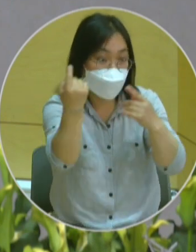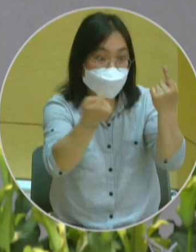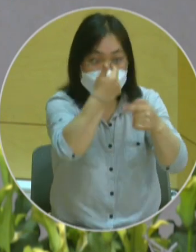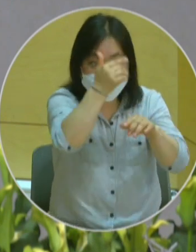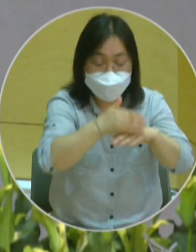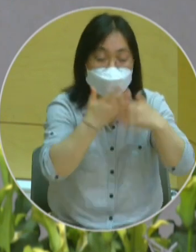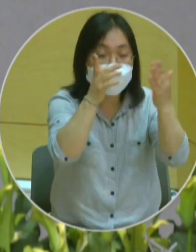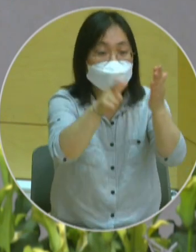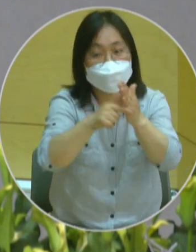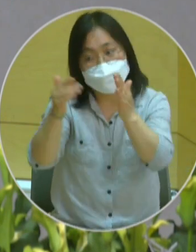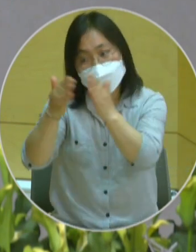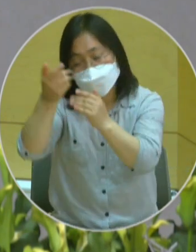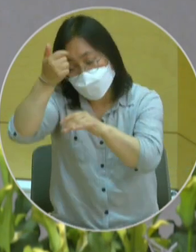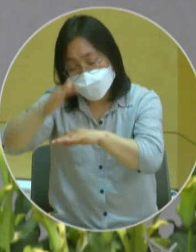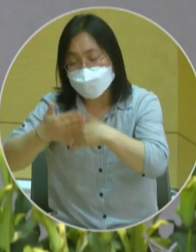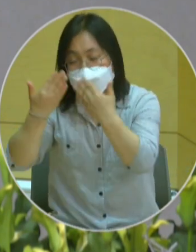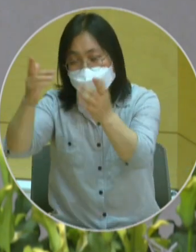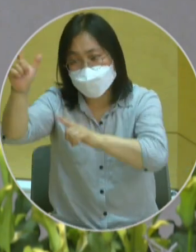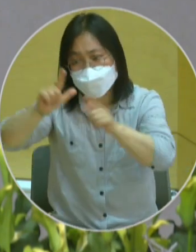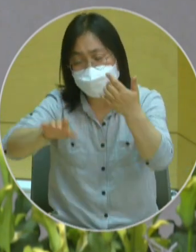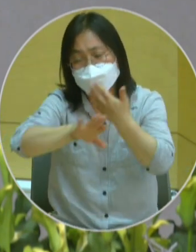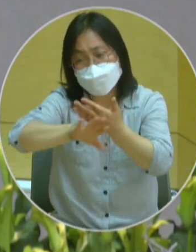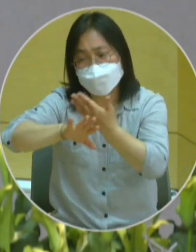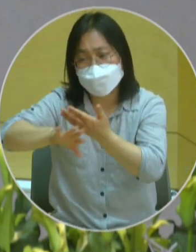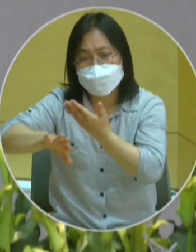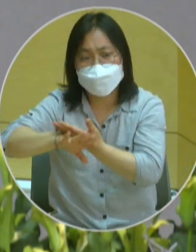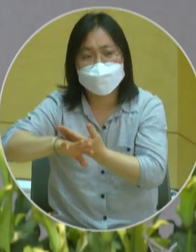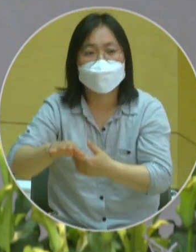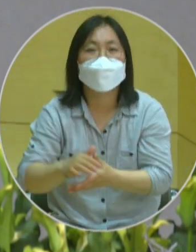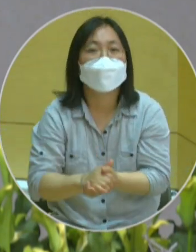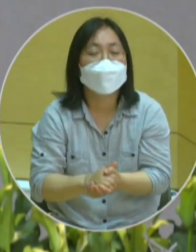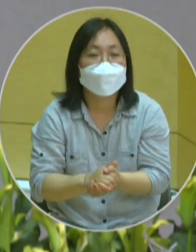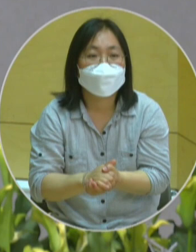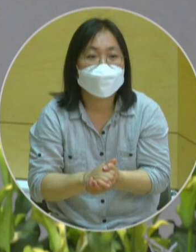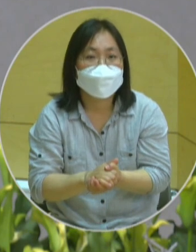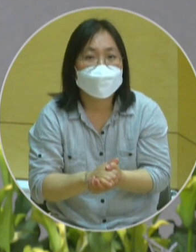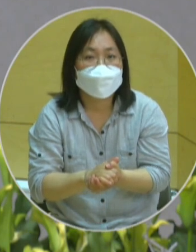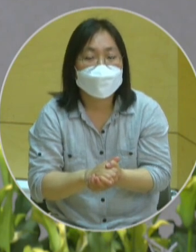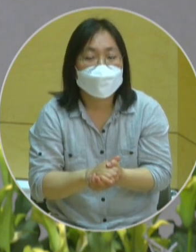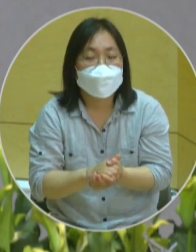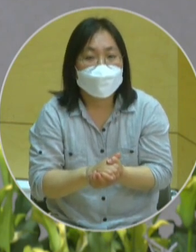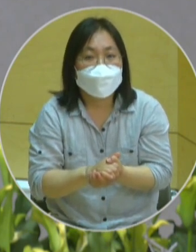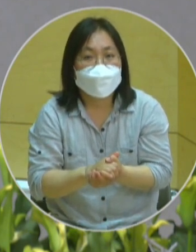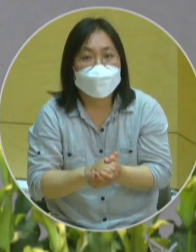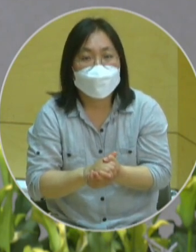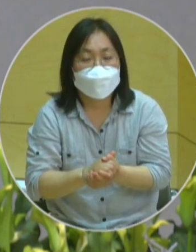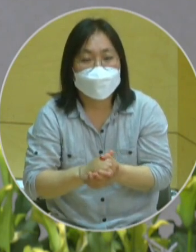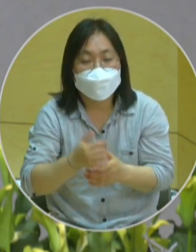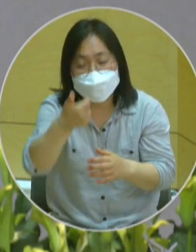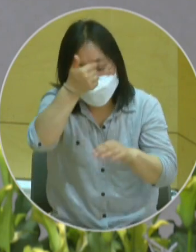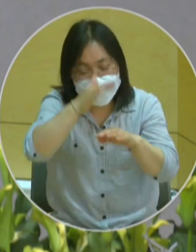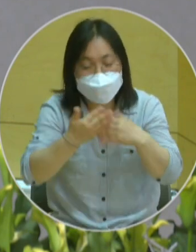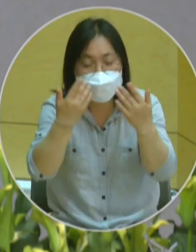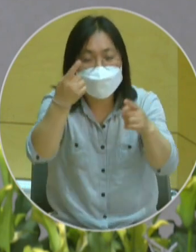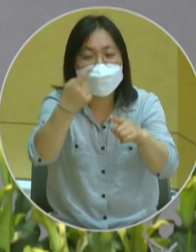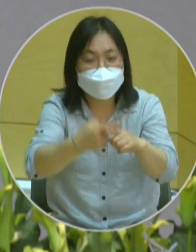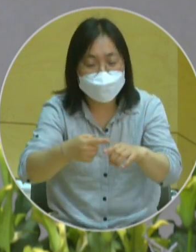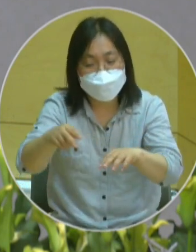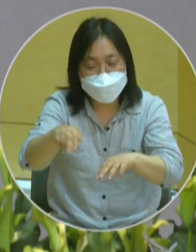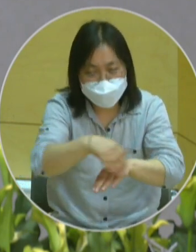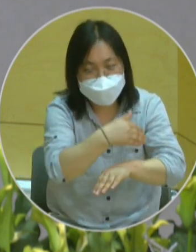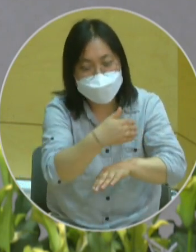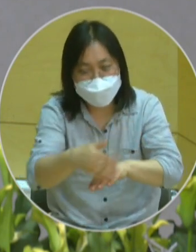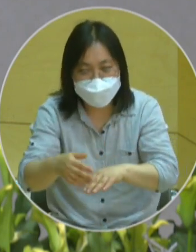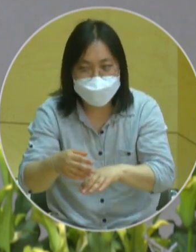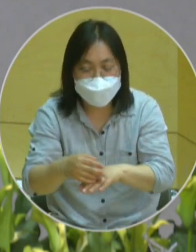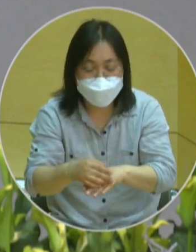때하고 집에서 예배 드릴 때도 아마 다를 거예요. 지금도 아마 바자마 바람으로 예배 드린 분이 있을 거예요. 그러다가 뭐 부엌에 뭐 올려놓은 거 있으면 왔다 갔다가